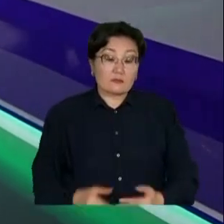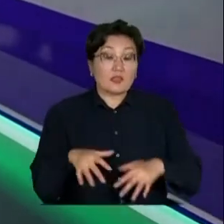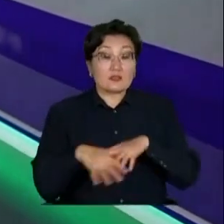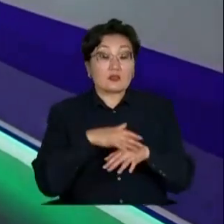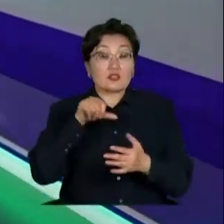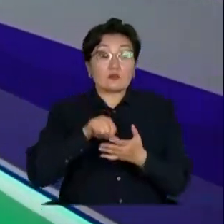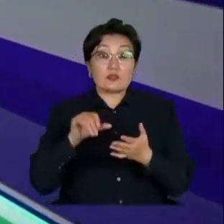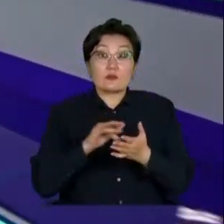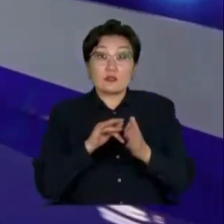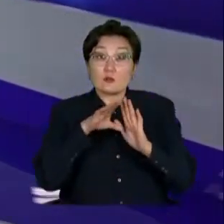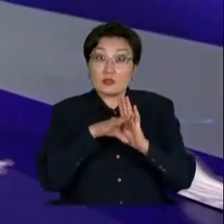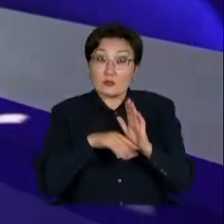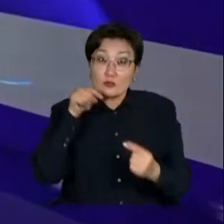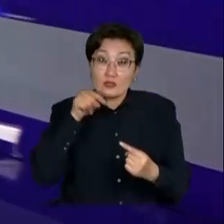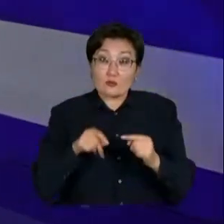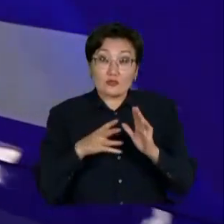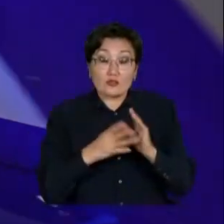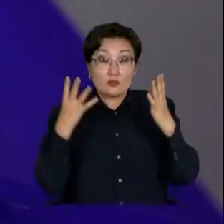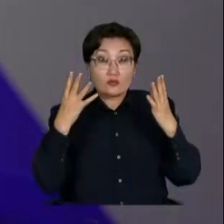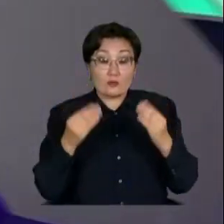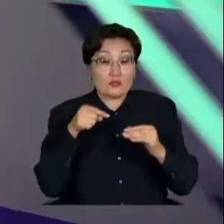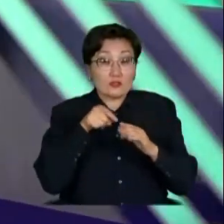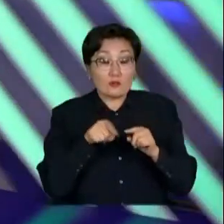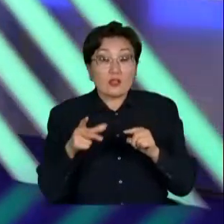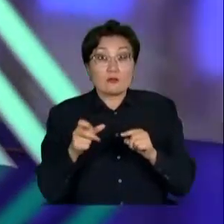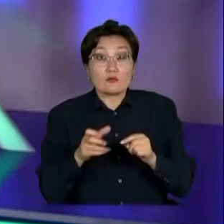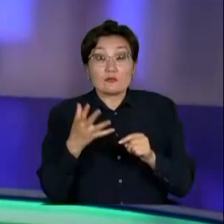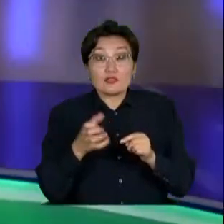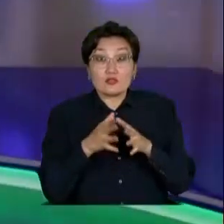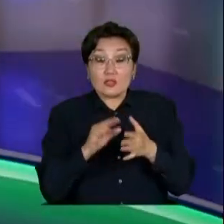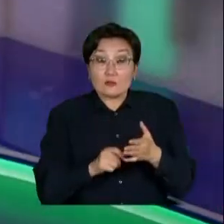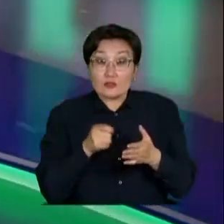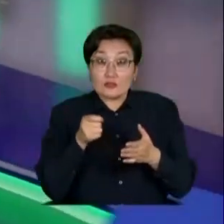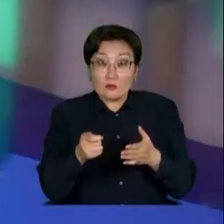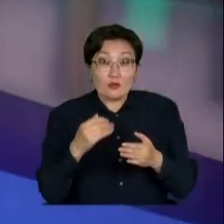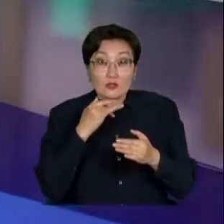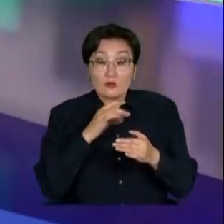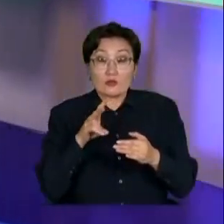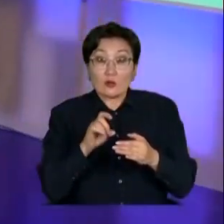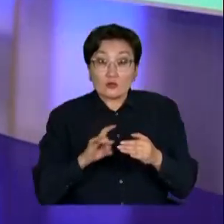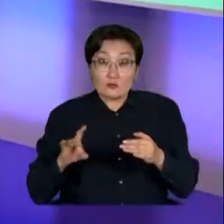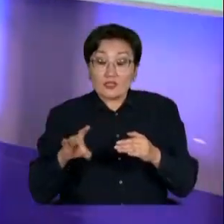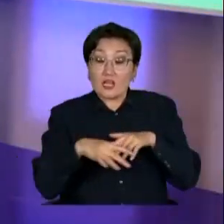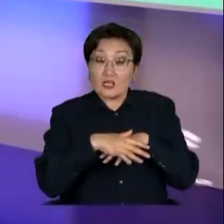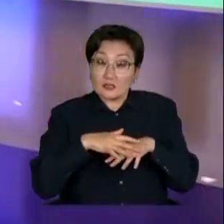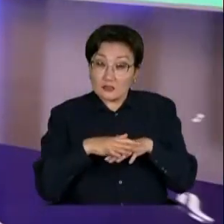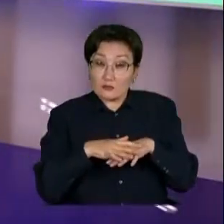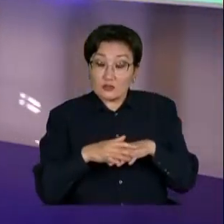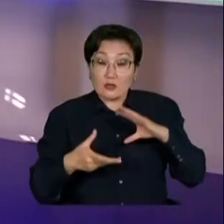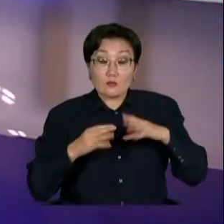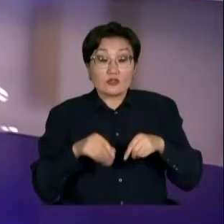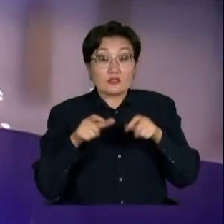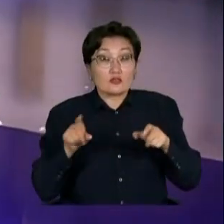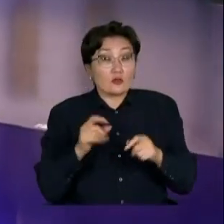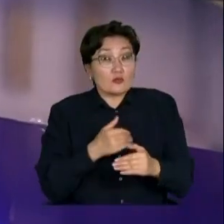Халық қатысатын бюджет бағдарламасы бойынша 9 күннің ішінде 500-ден аса өтінім түскен, оның көбі Наурызбай ауданының халқынан. Жалпы тұрғындар